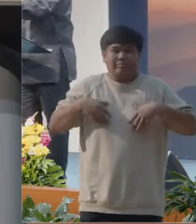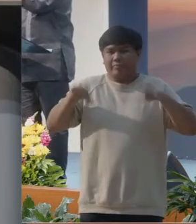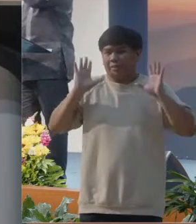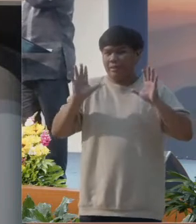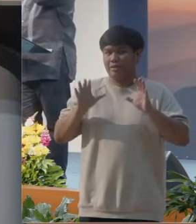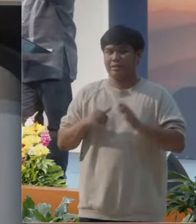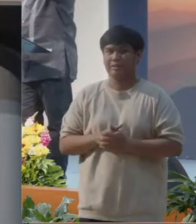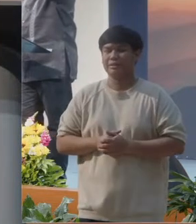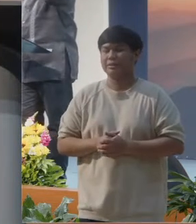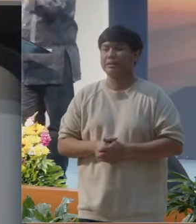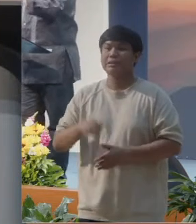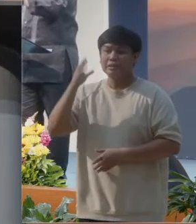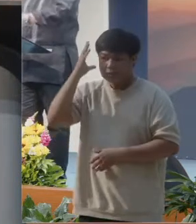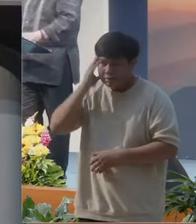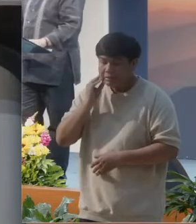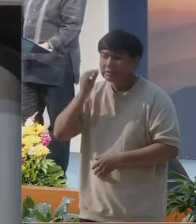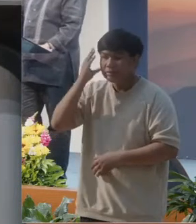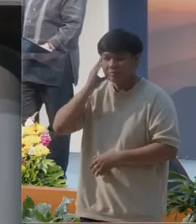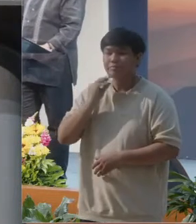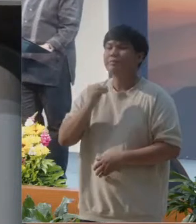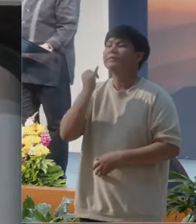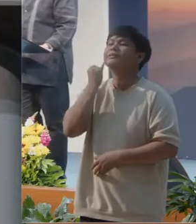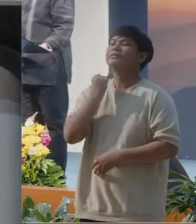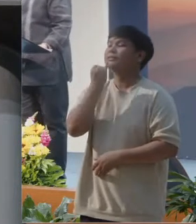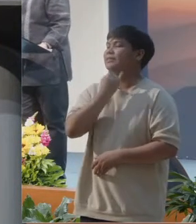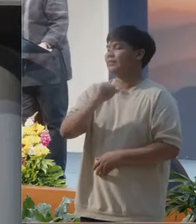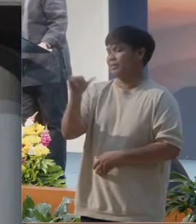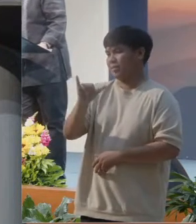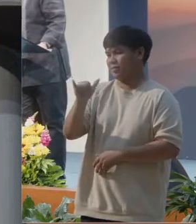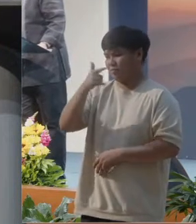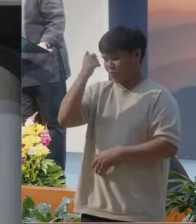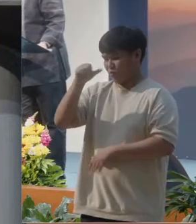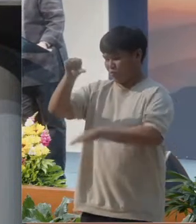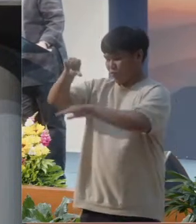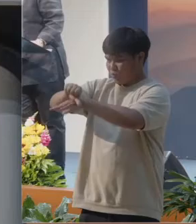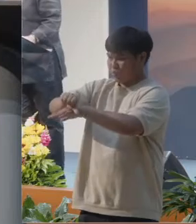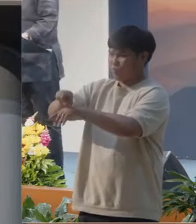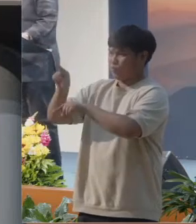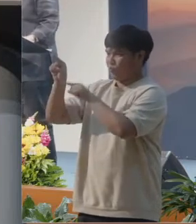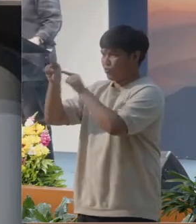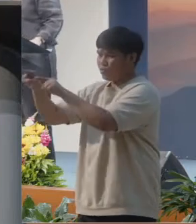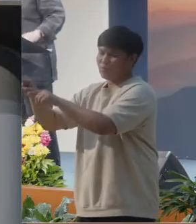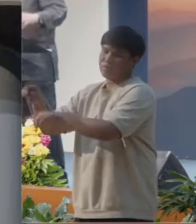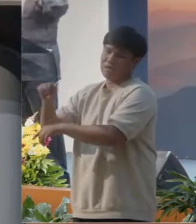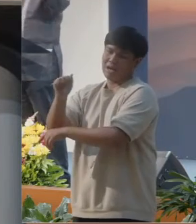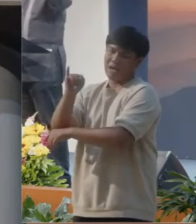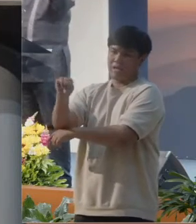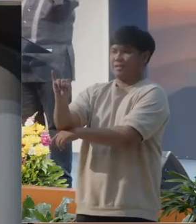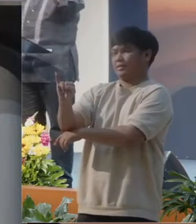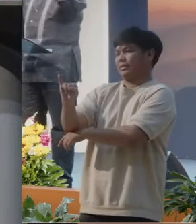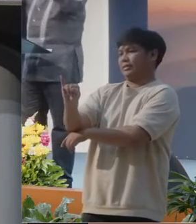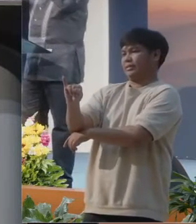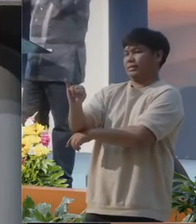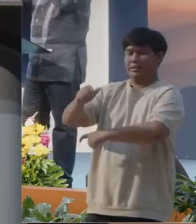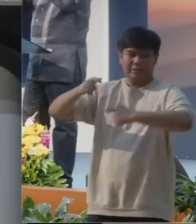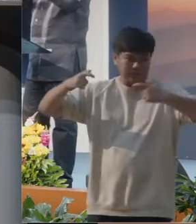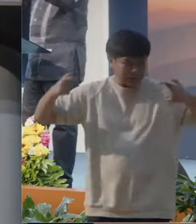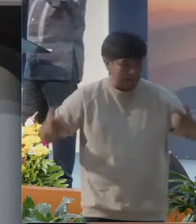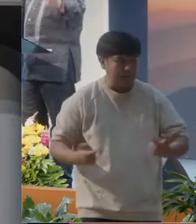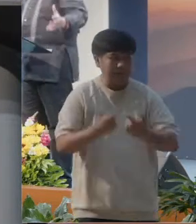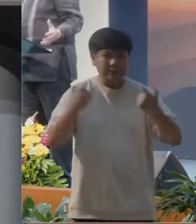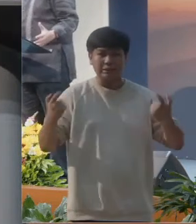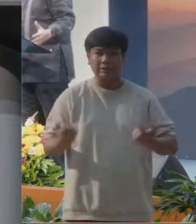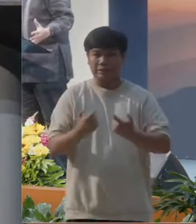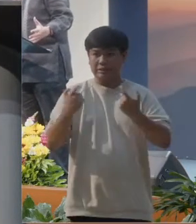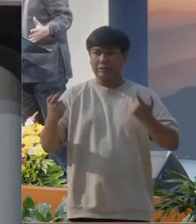ang naramdaman ng Israel sa kanilang pagkatalo. Yan po ang nagiging apekto ng kasalanan na